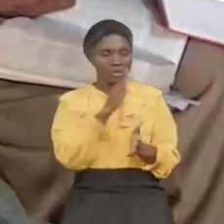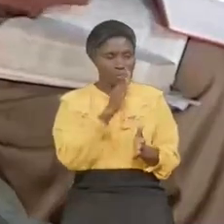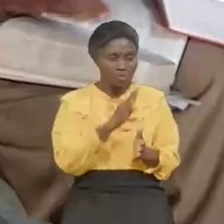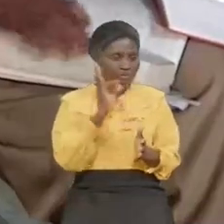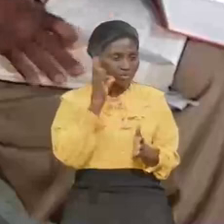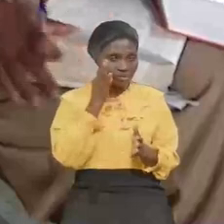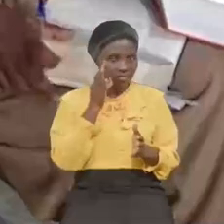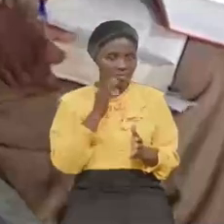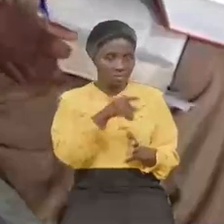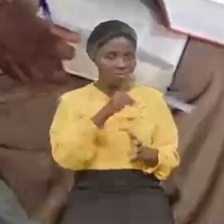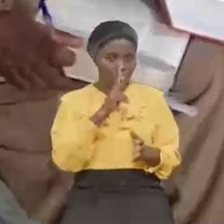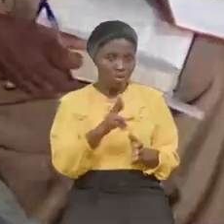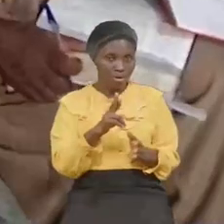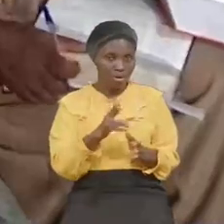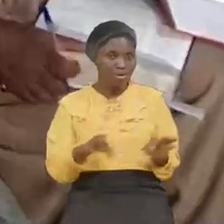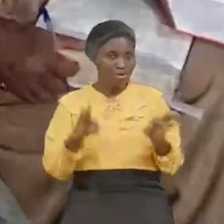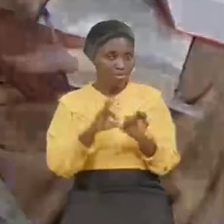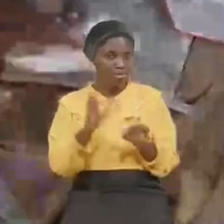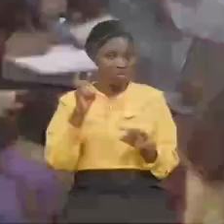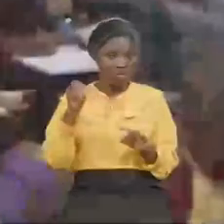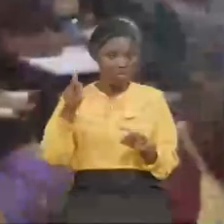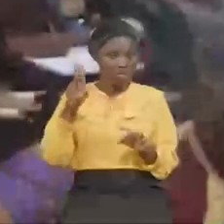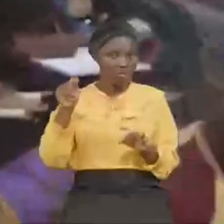Dieu dit, soyez féconds, vous êtes dignes.